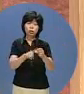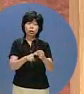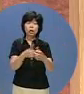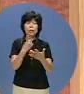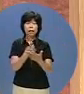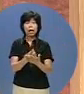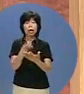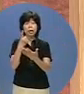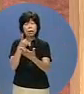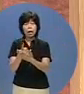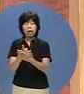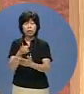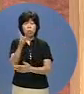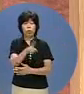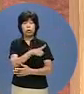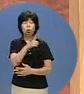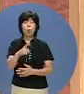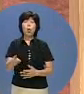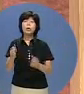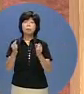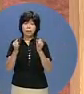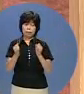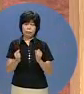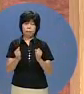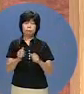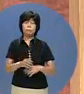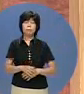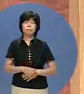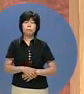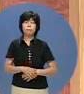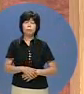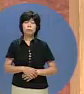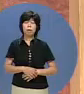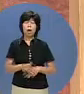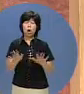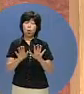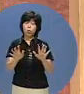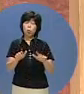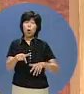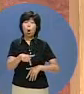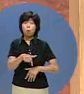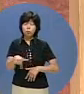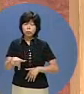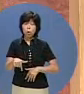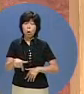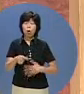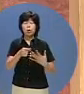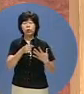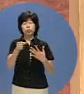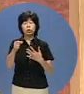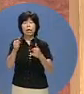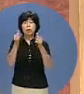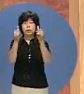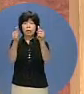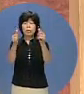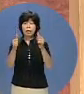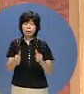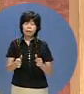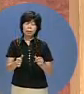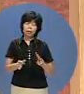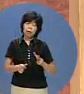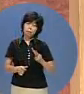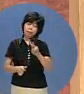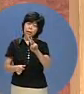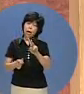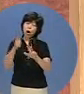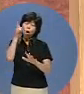加しているという人もいるそうです。またジュニアの部の入選句は会場に展示され、作品の